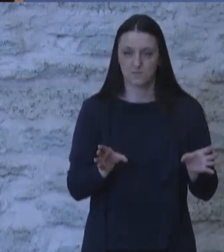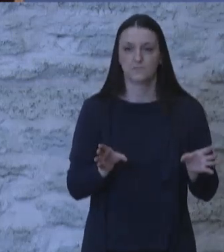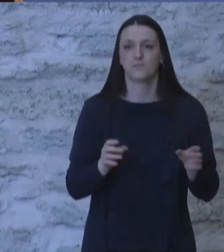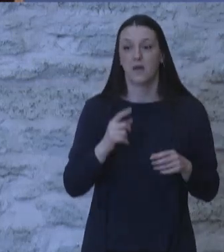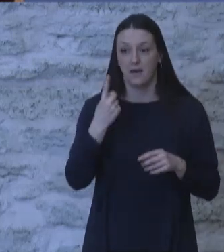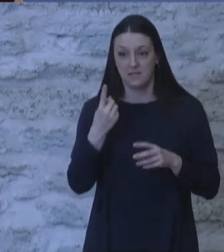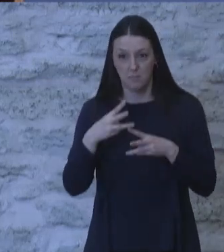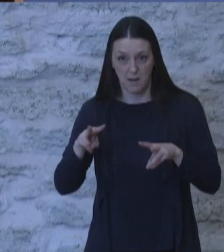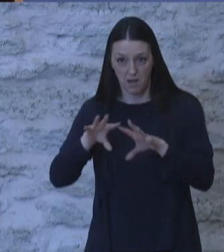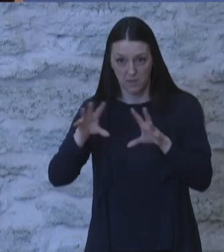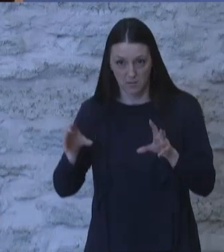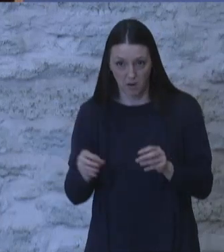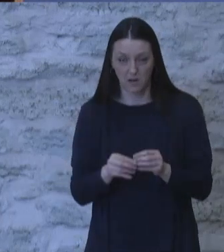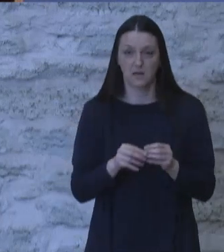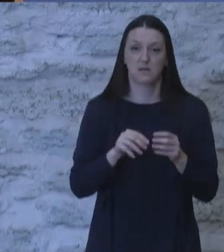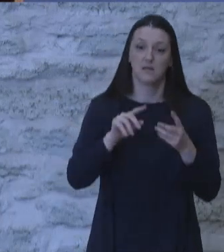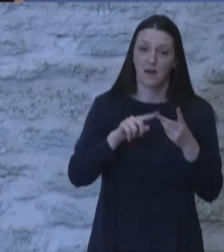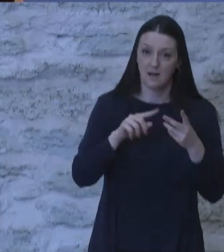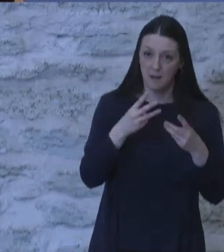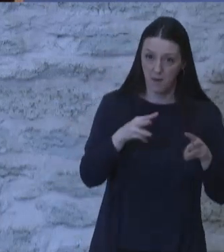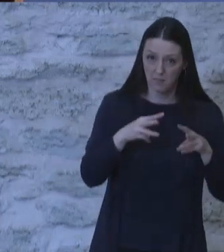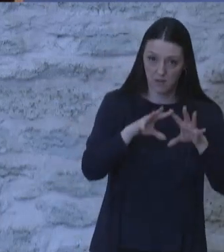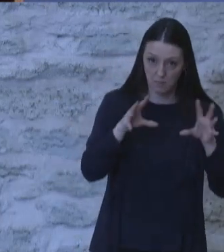tõenäoliselt tuleb sinna juurde ka veel kolmas.